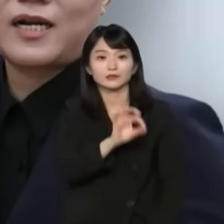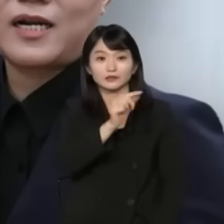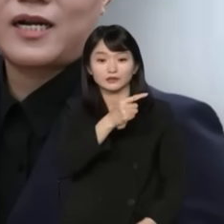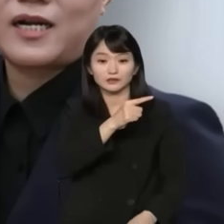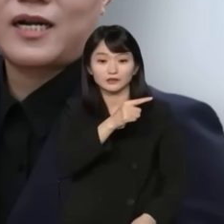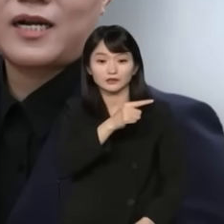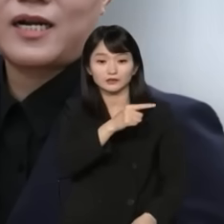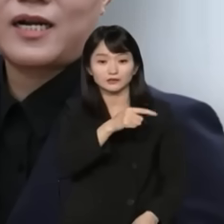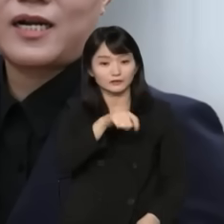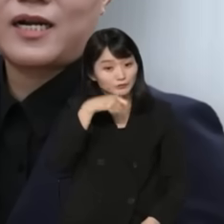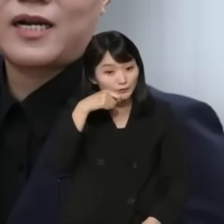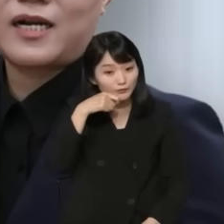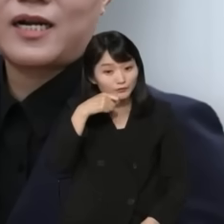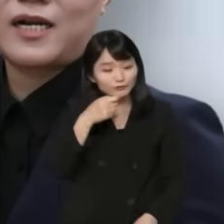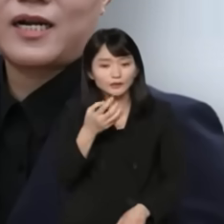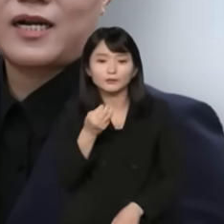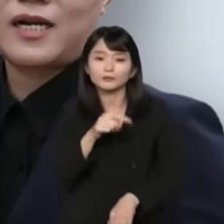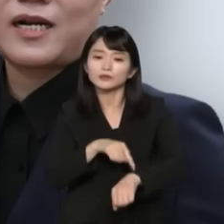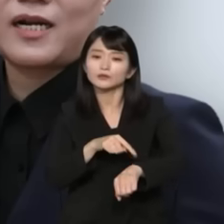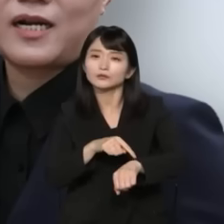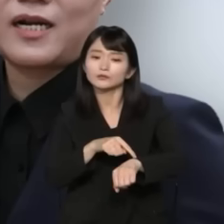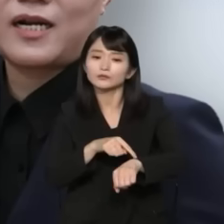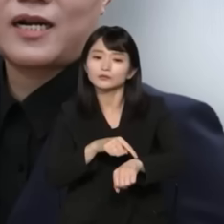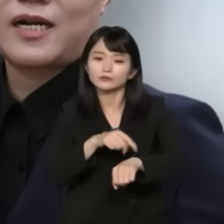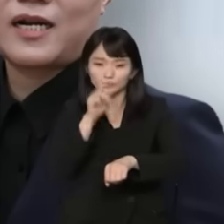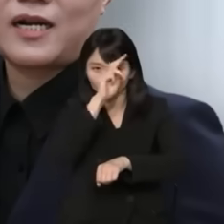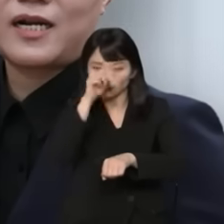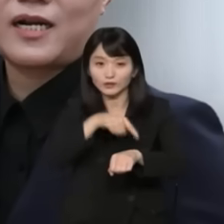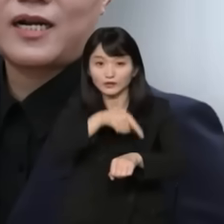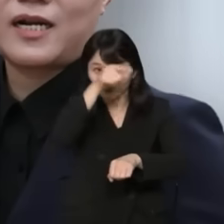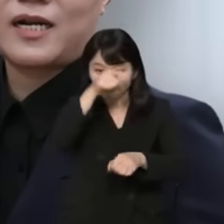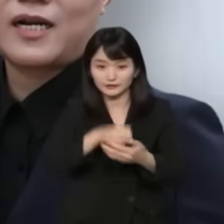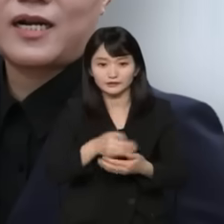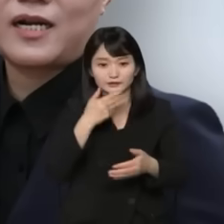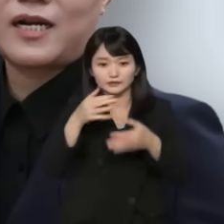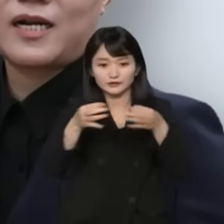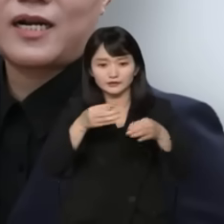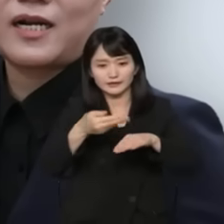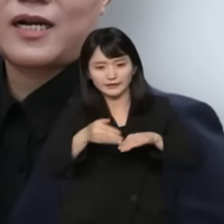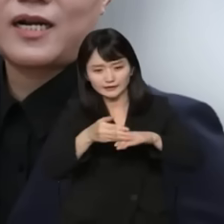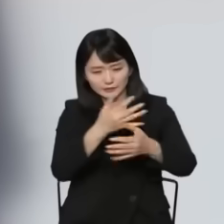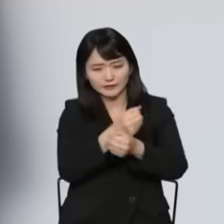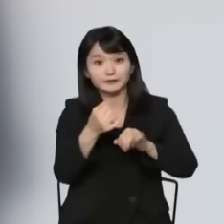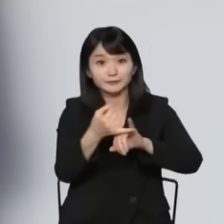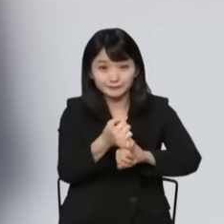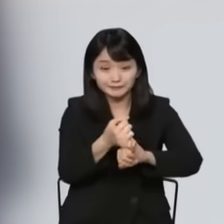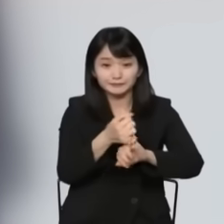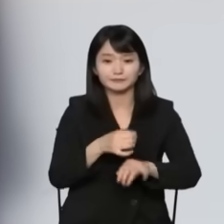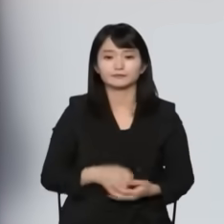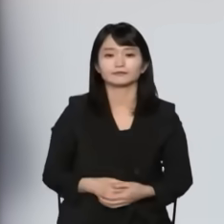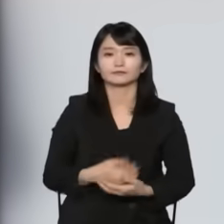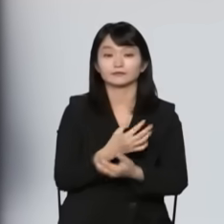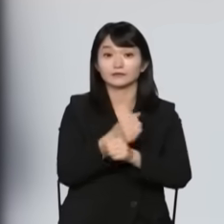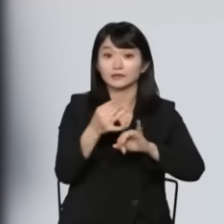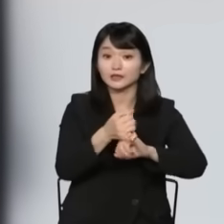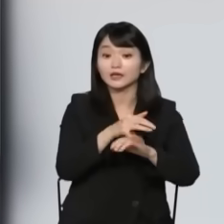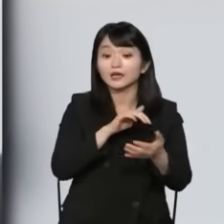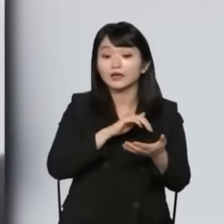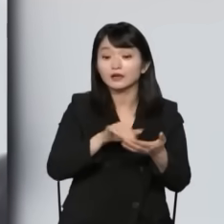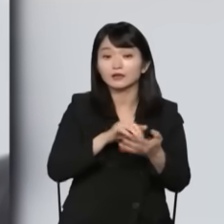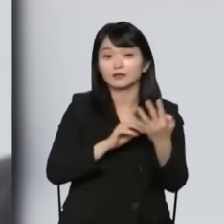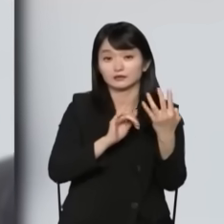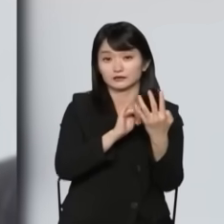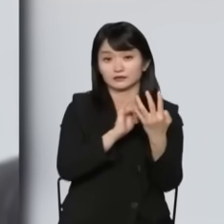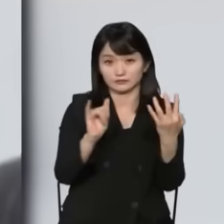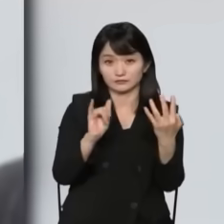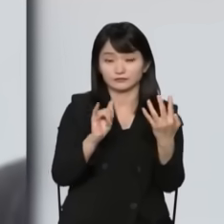몇 시부터 몇 시까지? 1시부터 하잖아. 네네네. 그 식당에 횟집에 예약을 해야 되겠는데. 예약한 인원은 모두